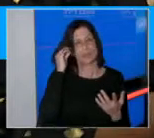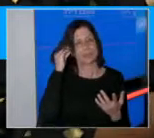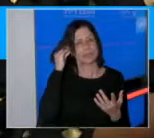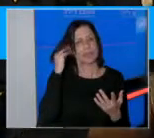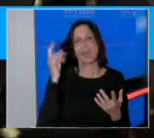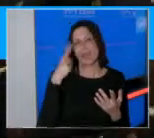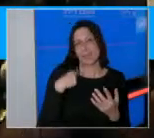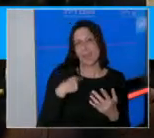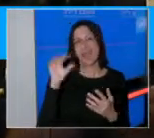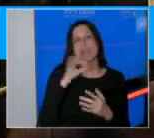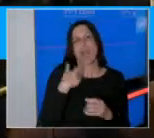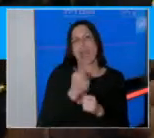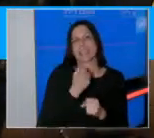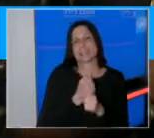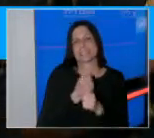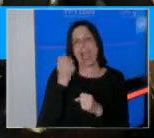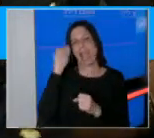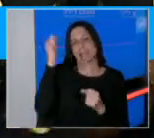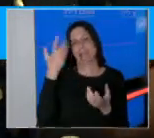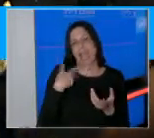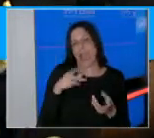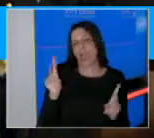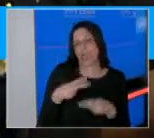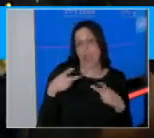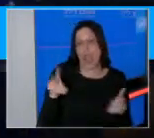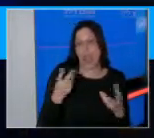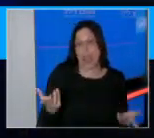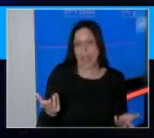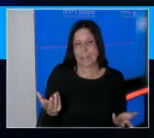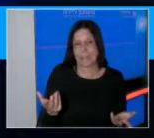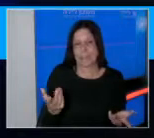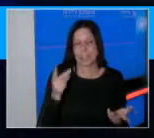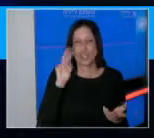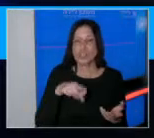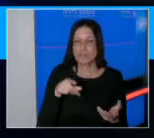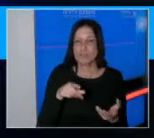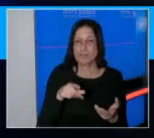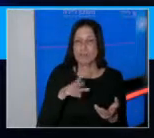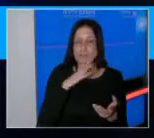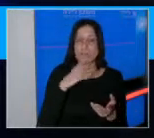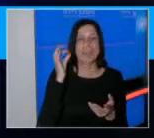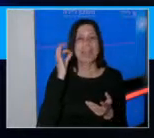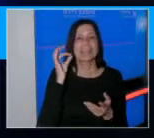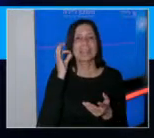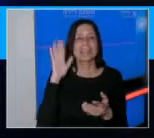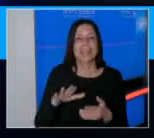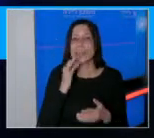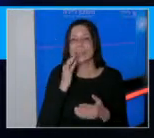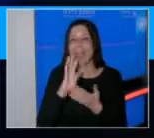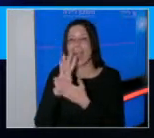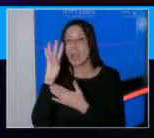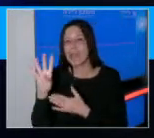אמרו כאילו, עדיין לא נעשתה עבירה, אז איך אנחנו יכולים ל... אתה מבין? יש כאן איזשהו קושי. ילדה בת 14 עם גבר